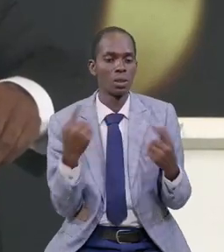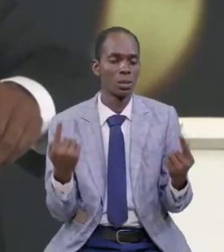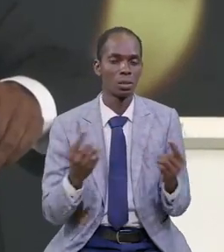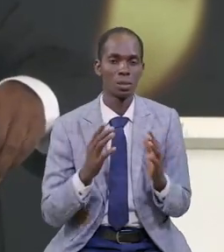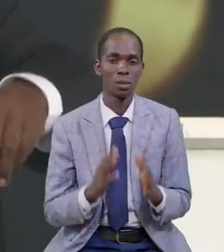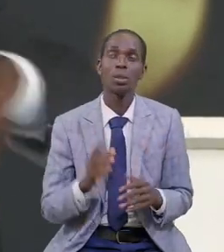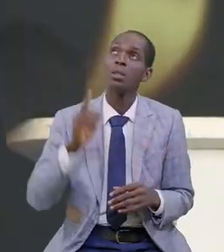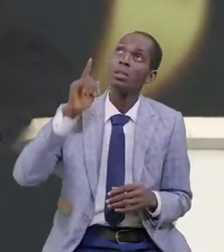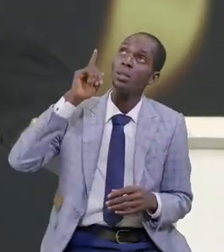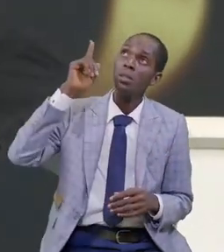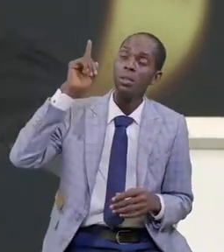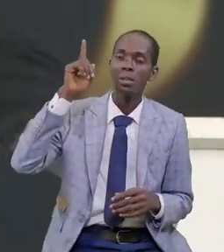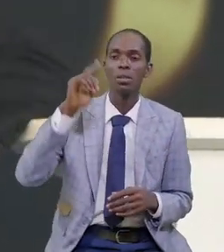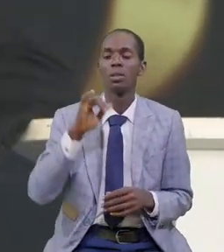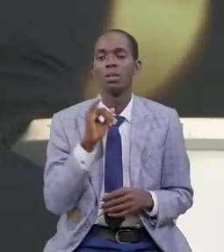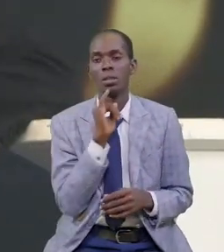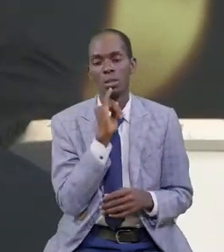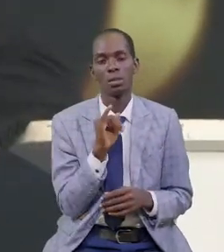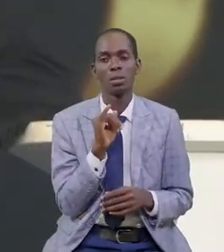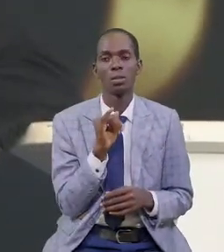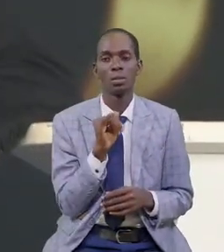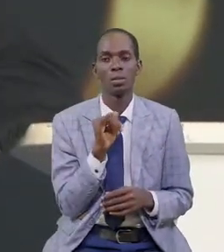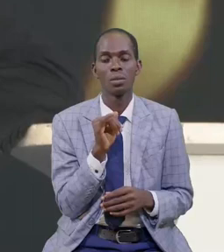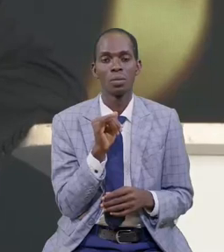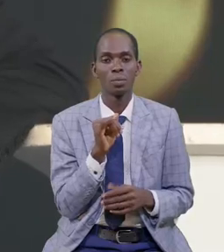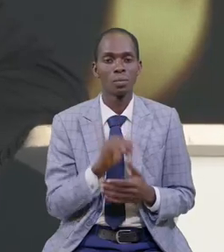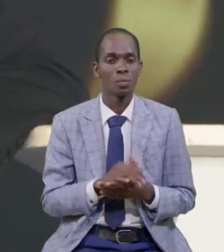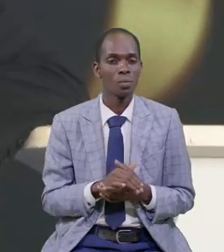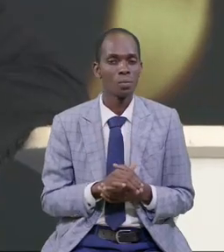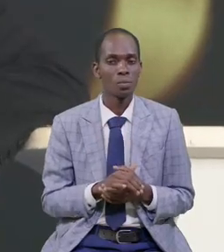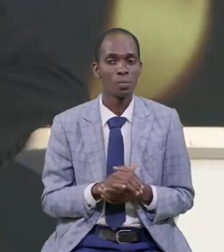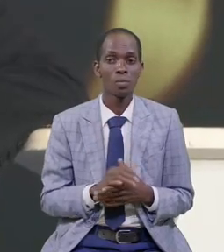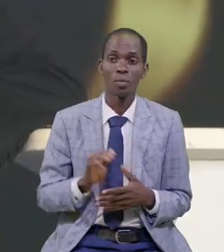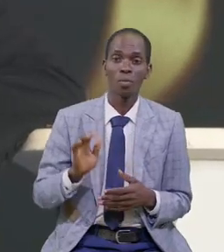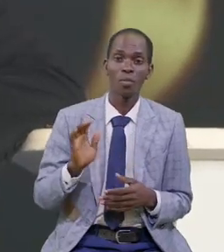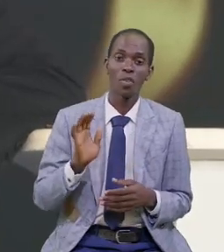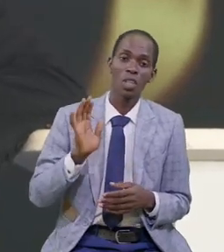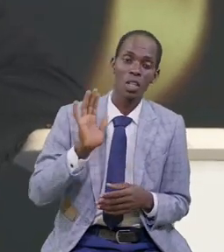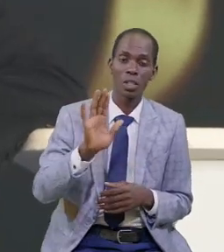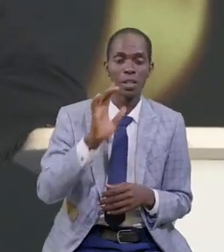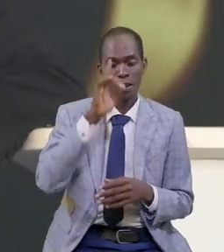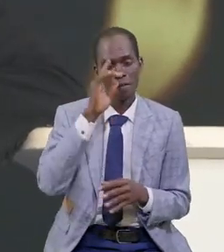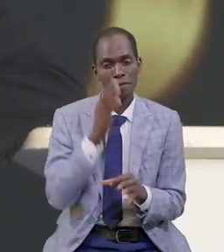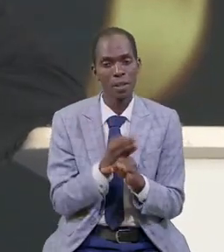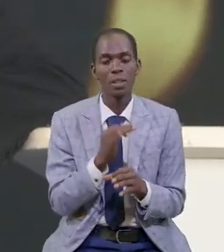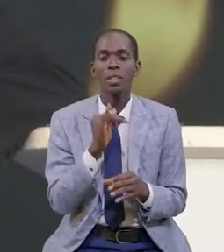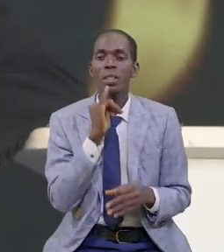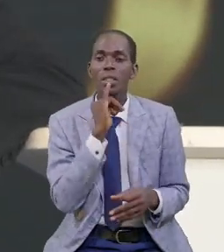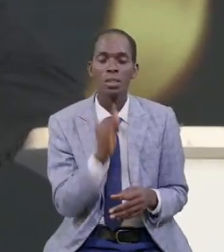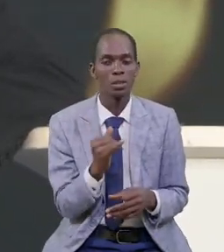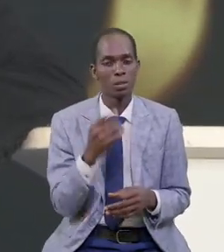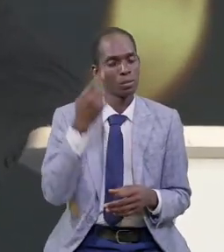foi lui est imputée à justice sa foi lui est imputée